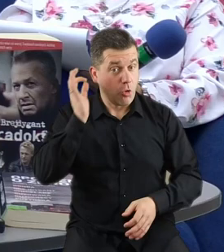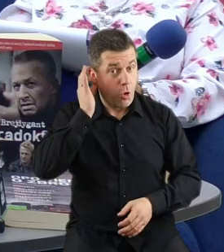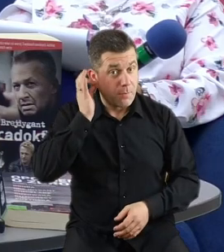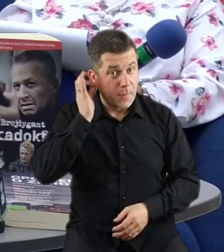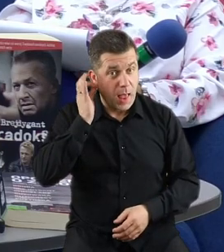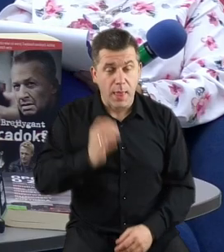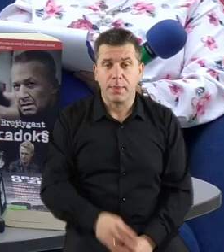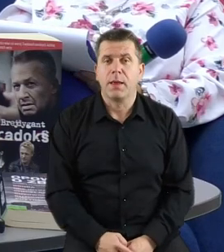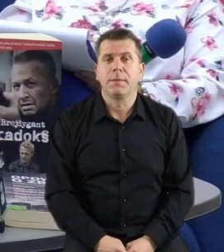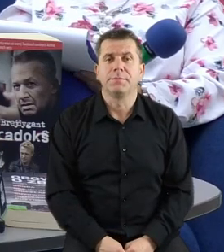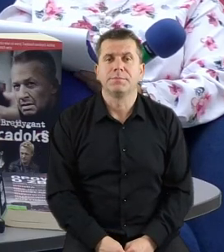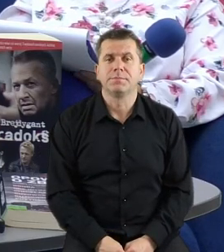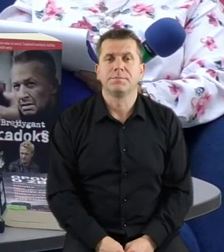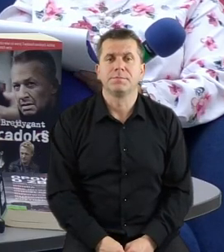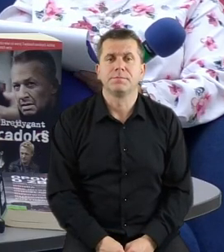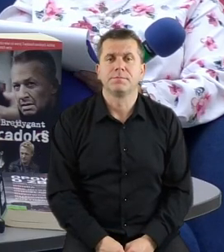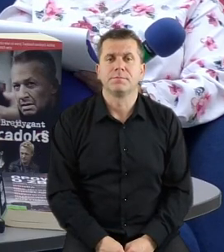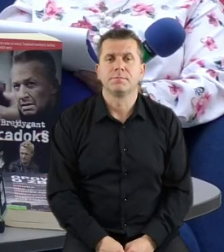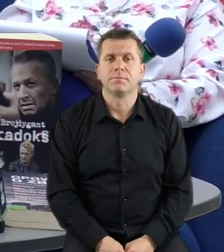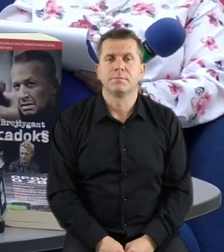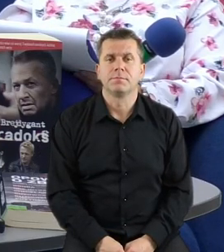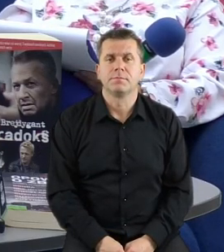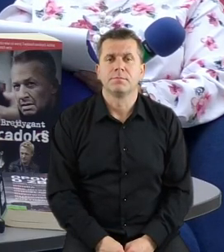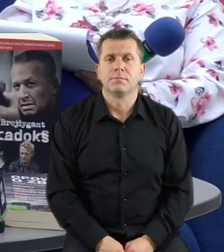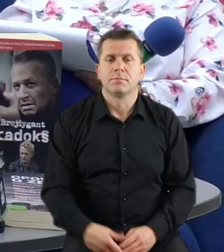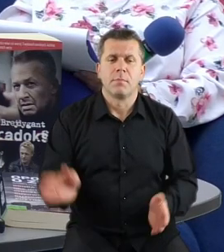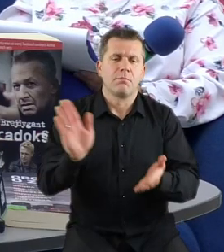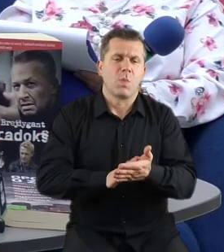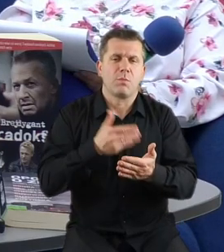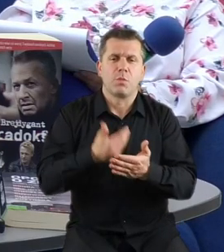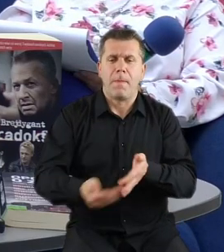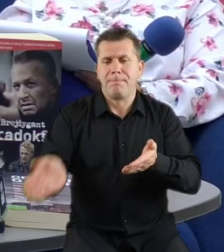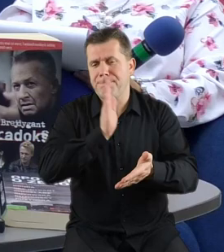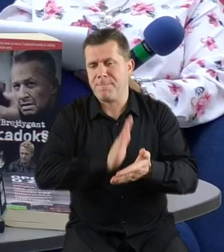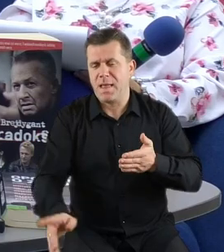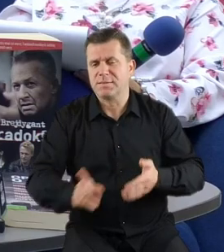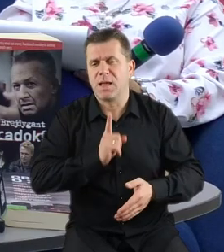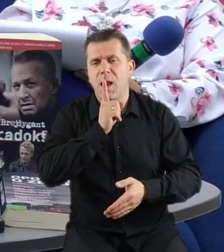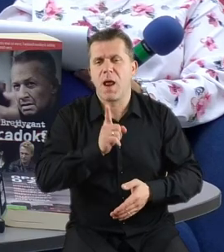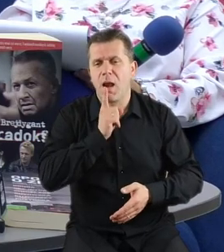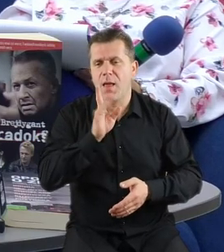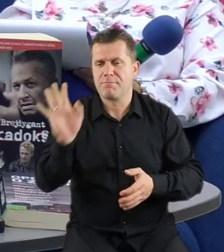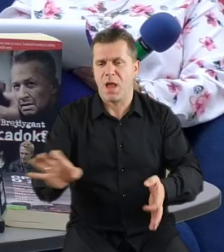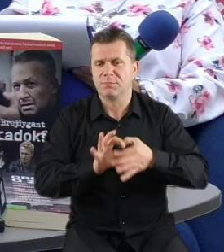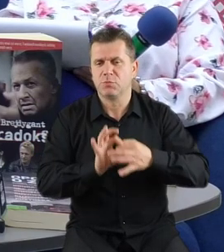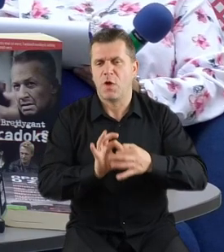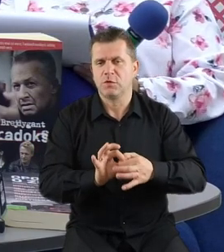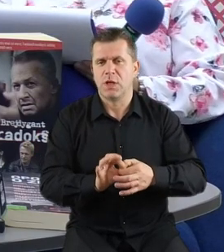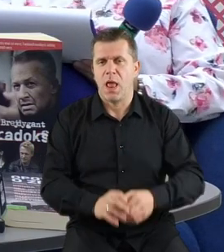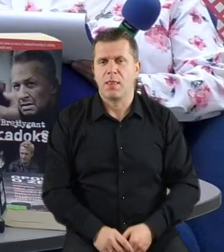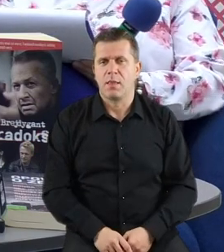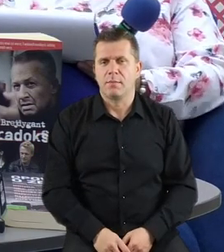Ponieważ kobieta taka, nie wiem, powiedzmy bez w ogóle religijnego jakiegoś